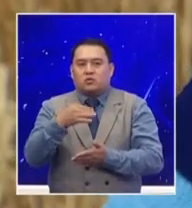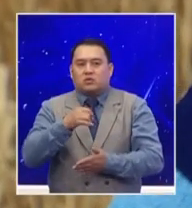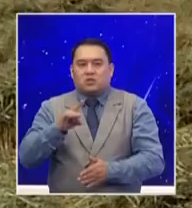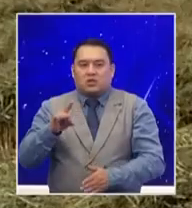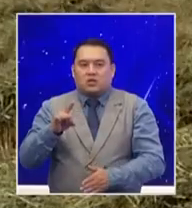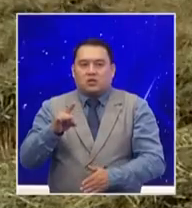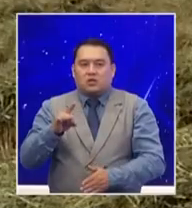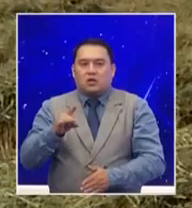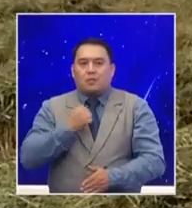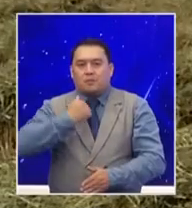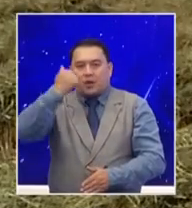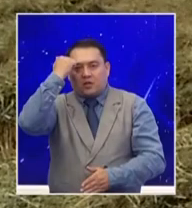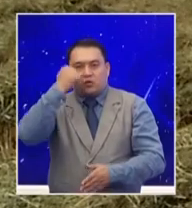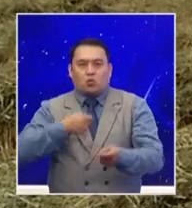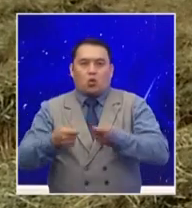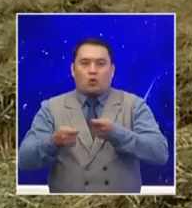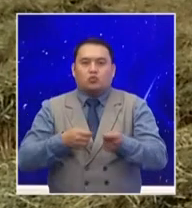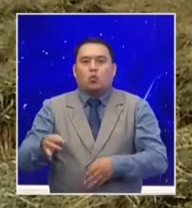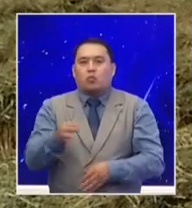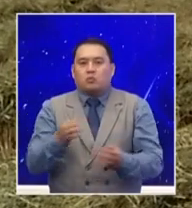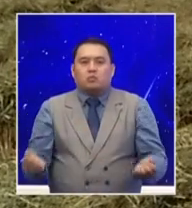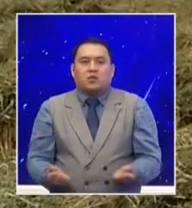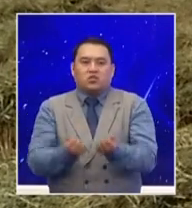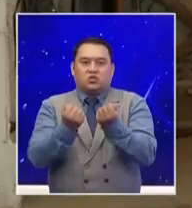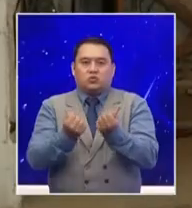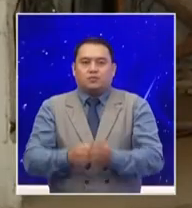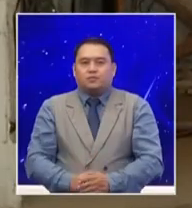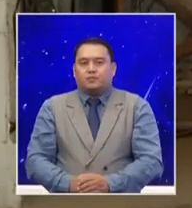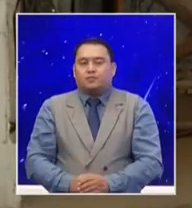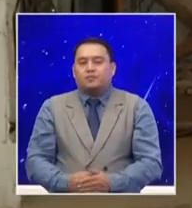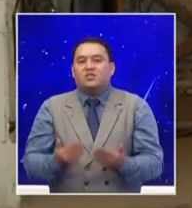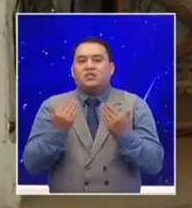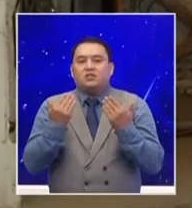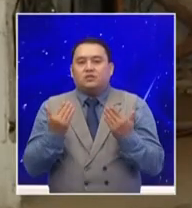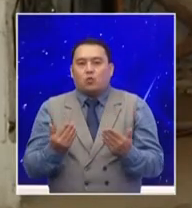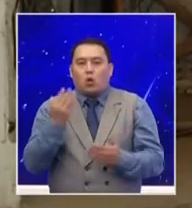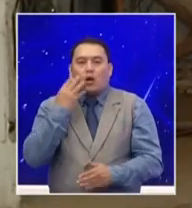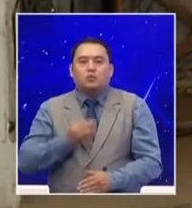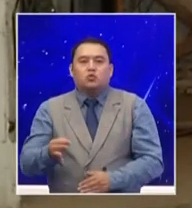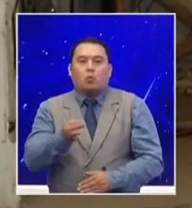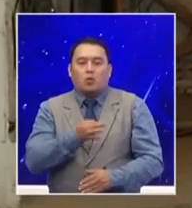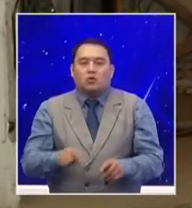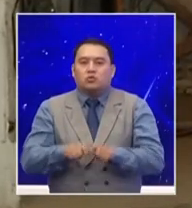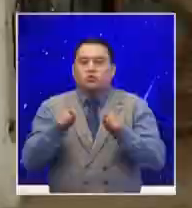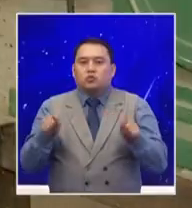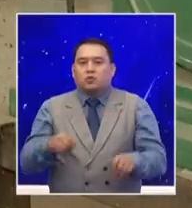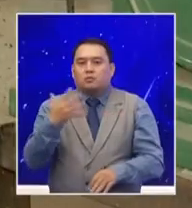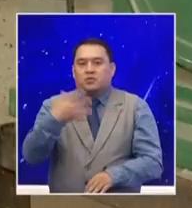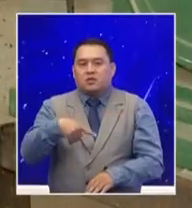гектара. Выражаем благодарность руководству области за поддержку аграриев. На сегодняшний день в Алматинской области создан